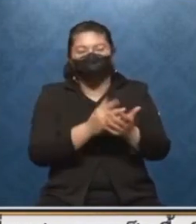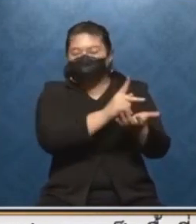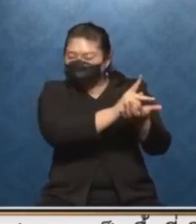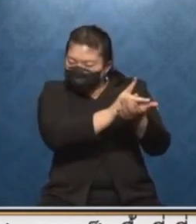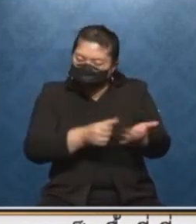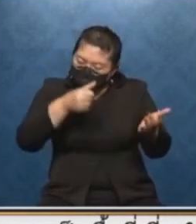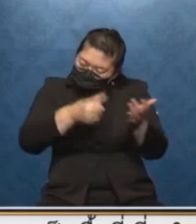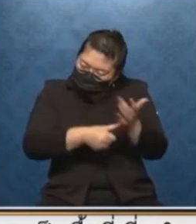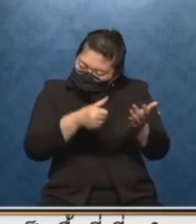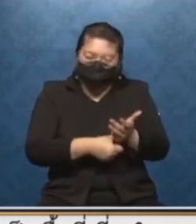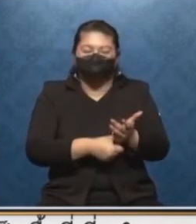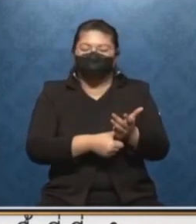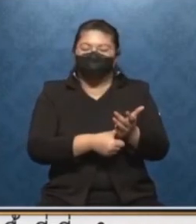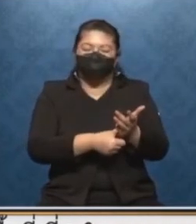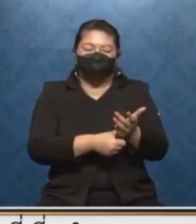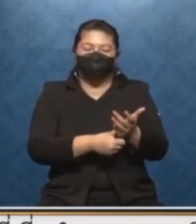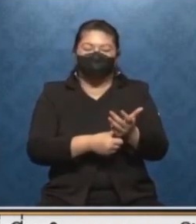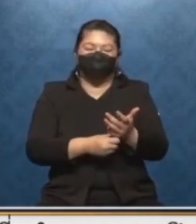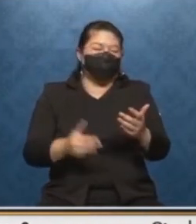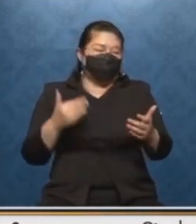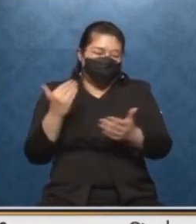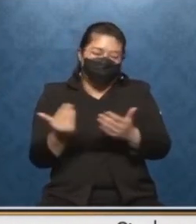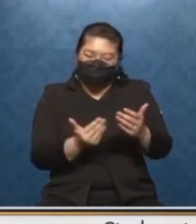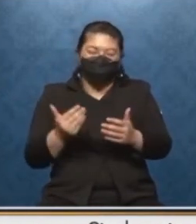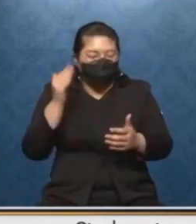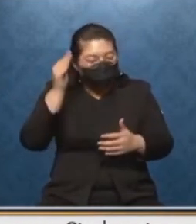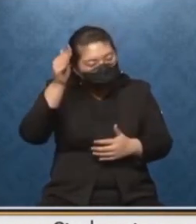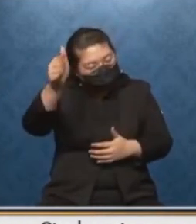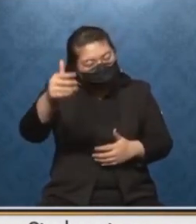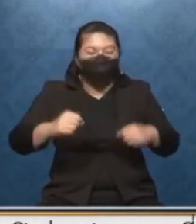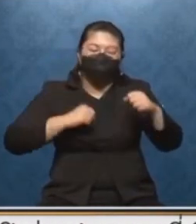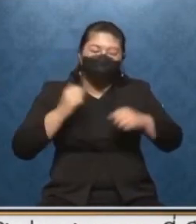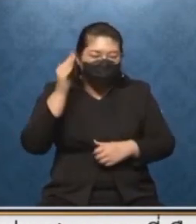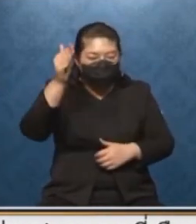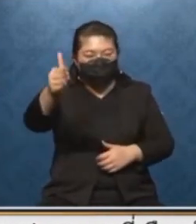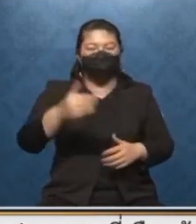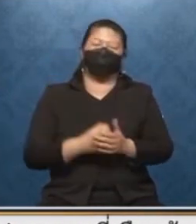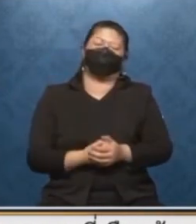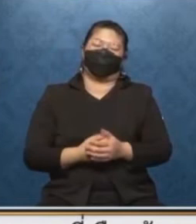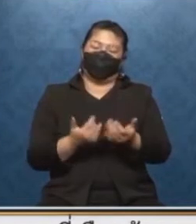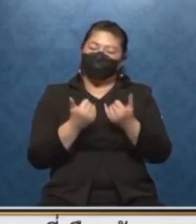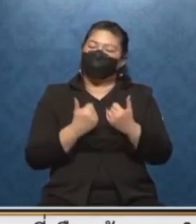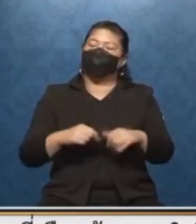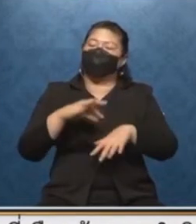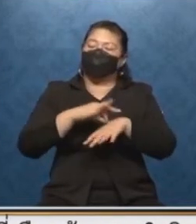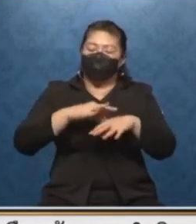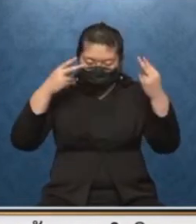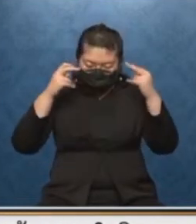ย ประชาชนไยจนชวลูกสืบร้าน เหลยนหลนแ่ terminalsเวลาปกติที่ทานบริฐานประเทศมาห้าปี